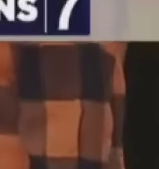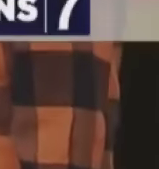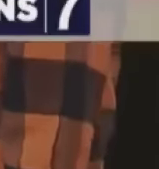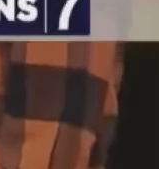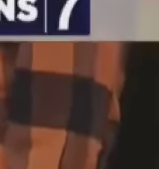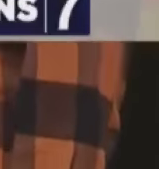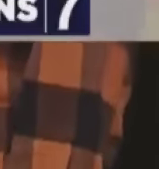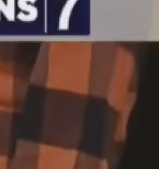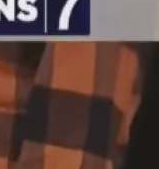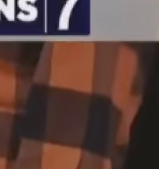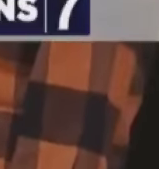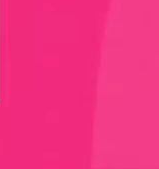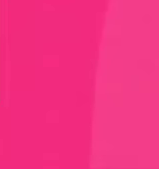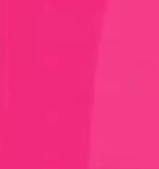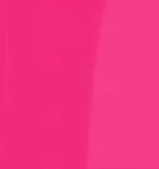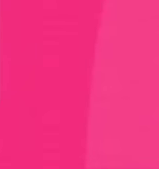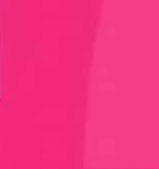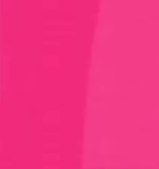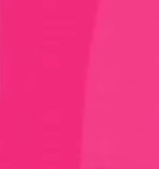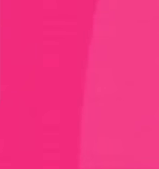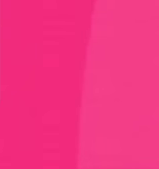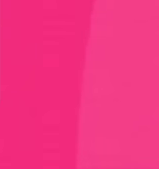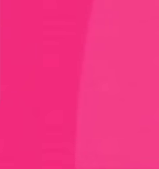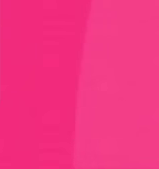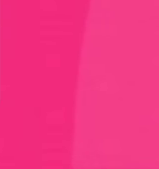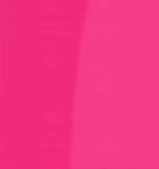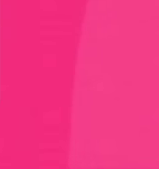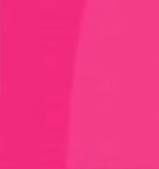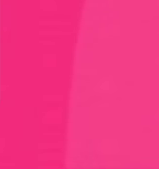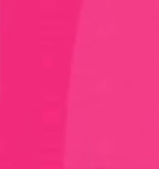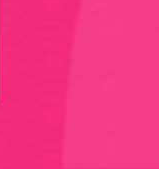di Trans 7. Yang dipersembahkan oleh